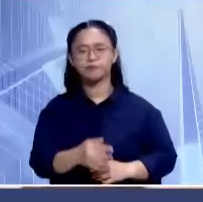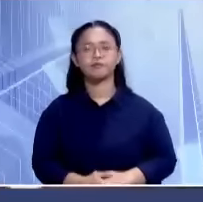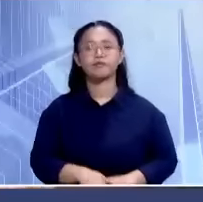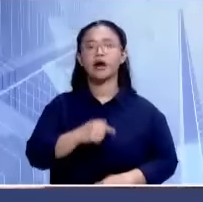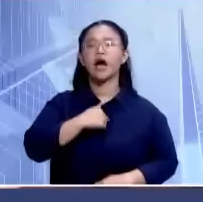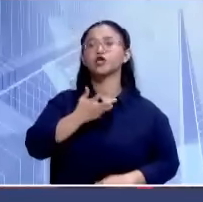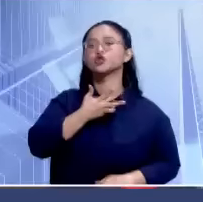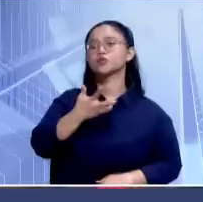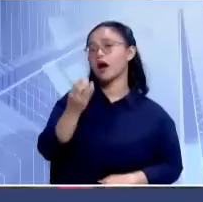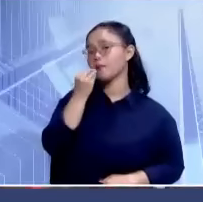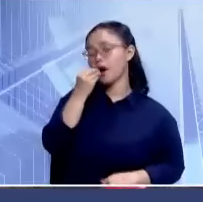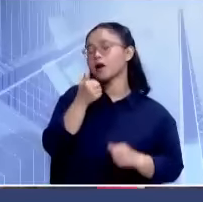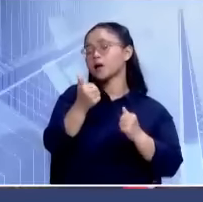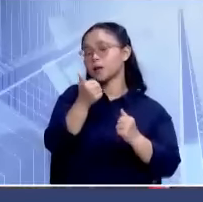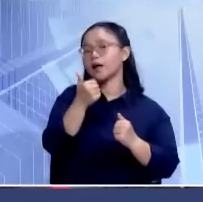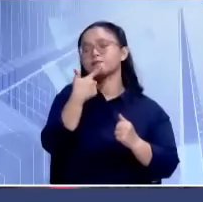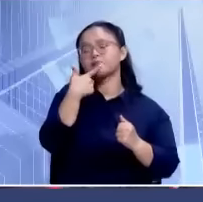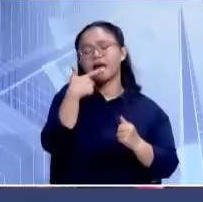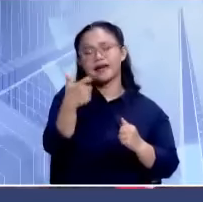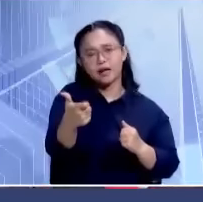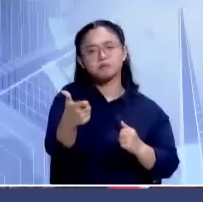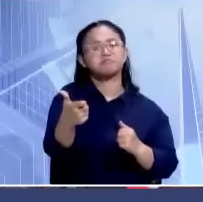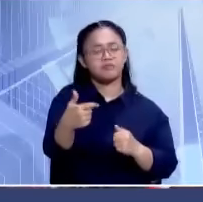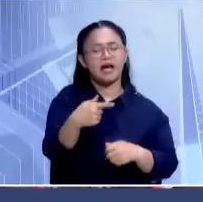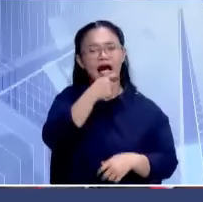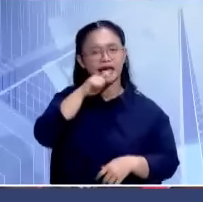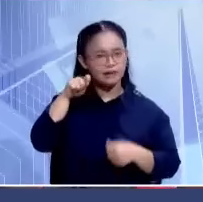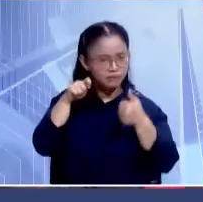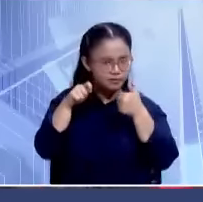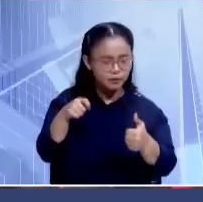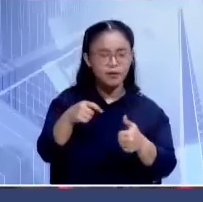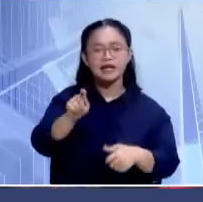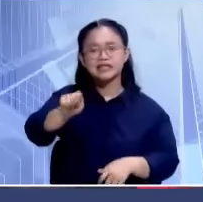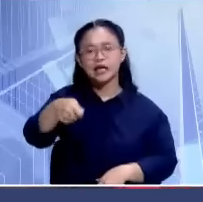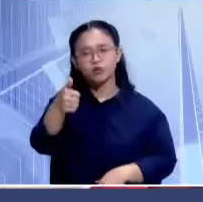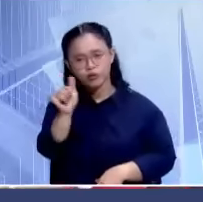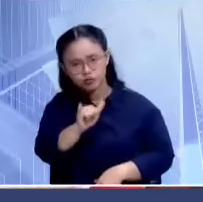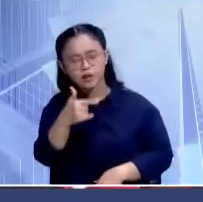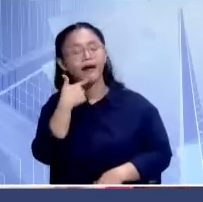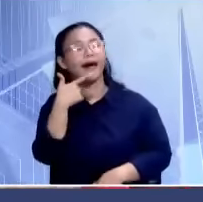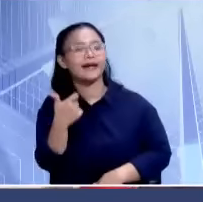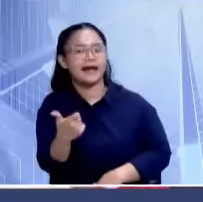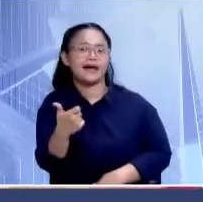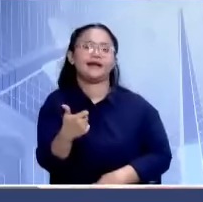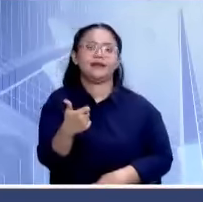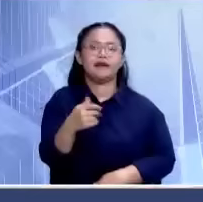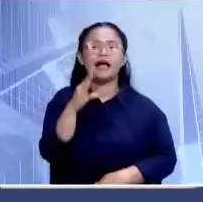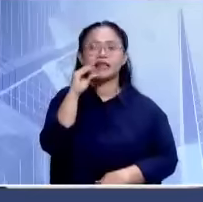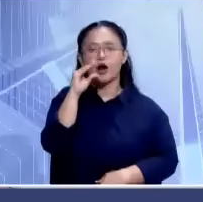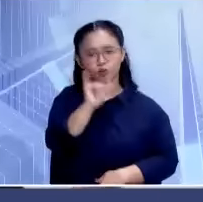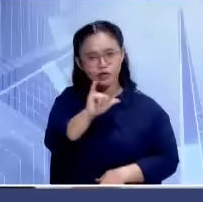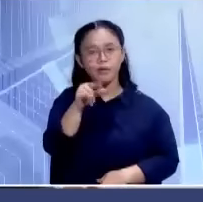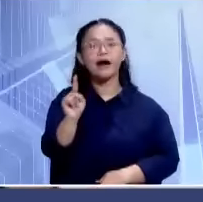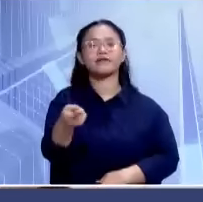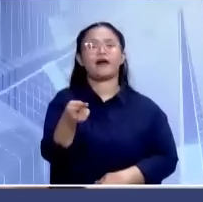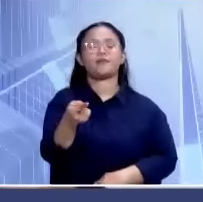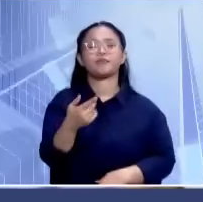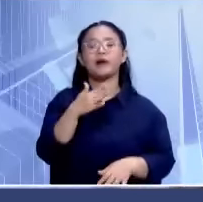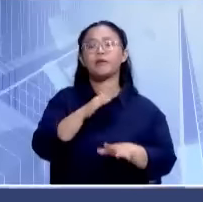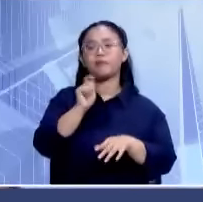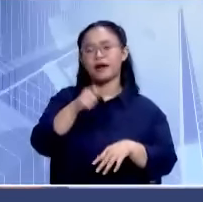suka makanannya enak, enak-enak, ayamnya enak, sayurnya enak, taunya juga enak Pak.